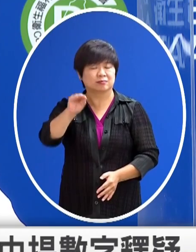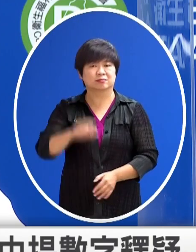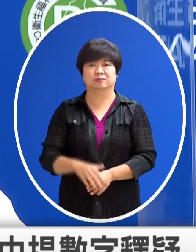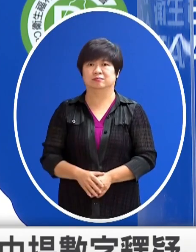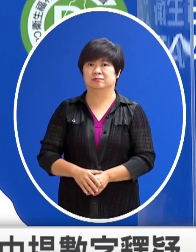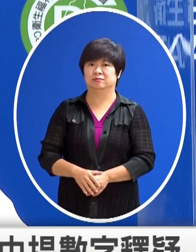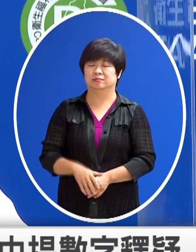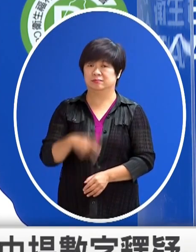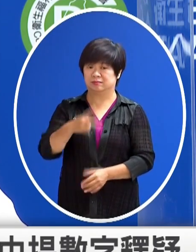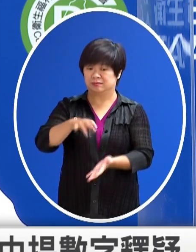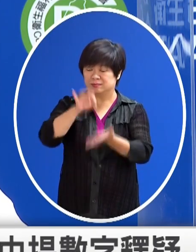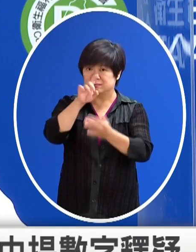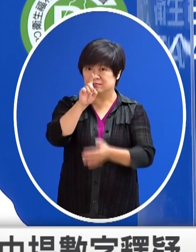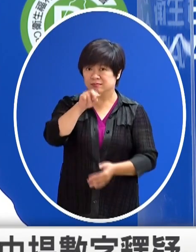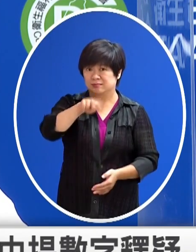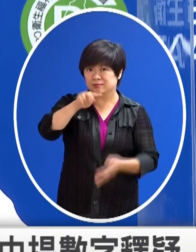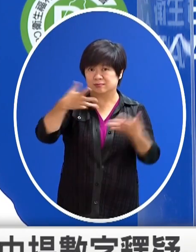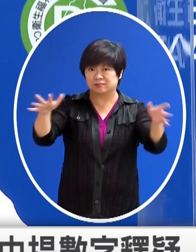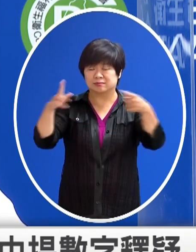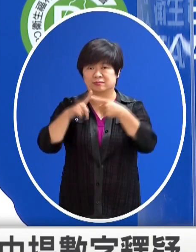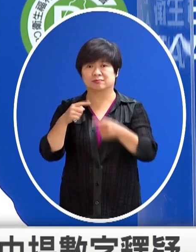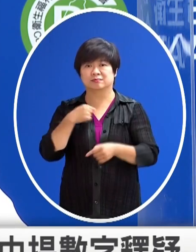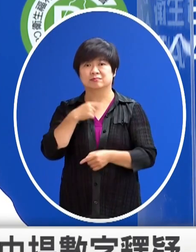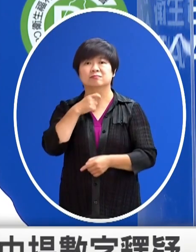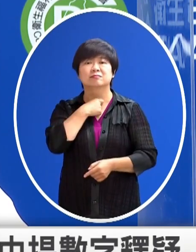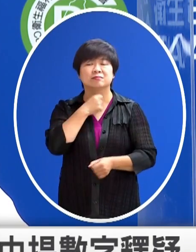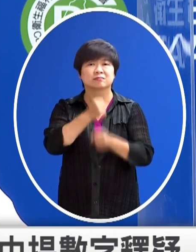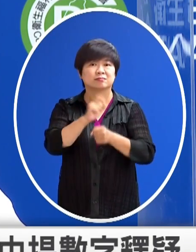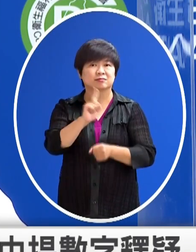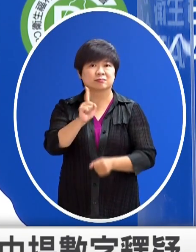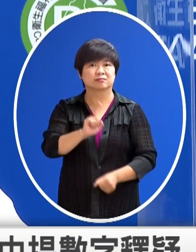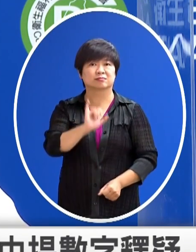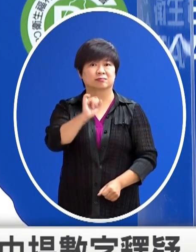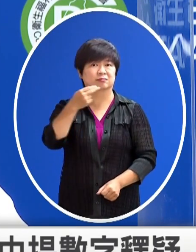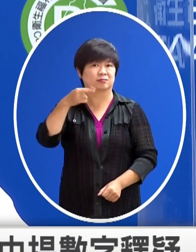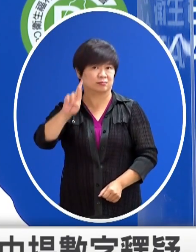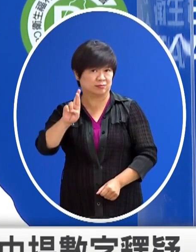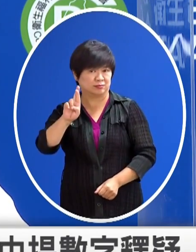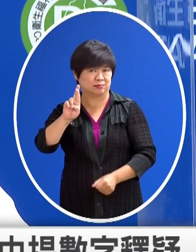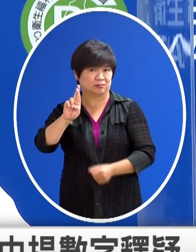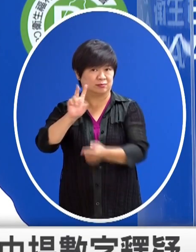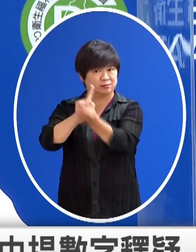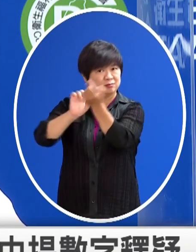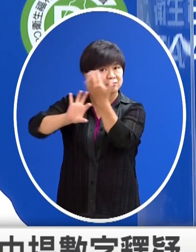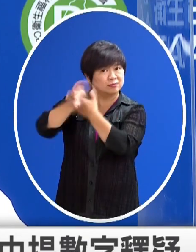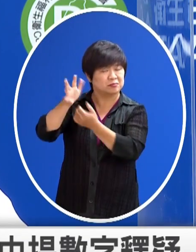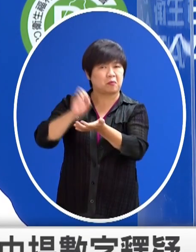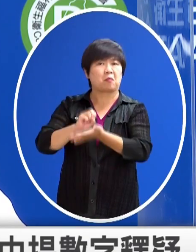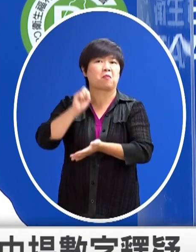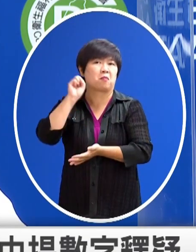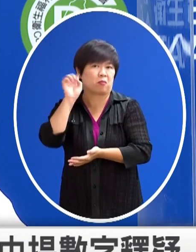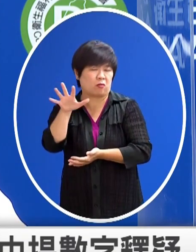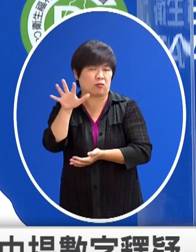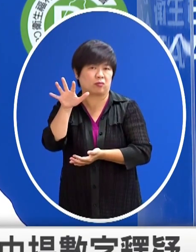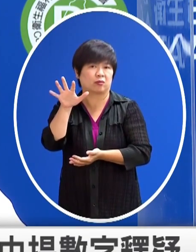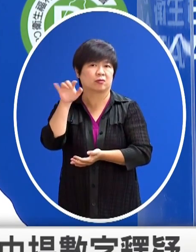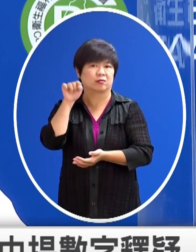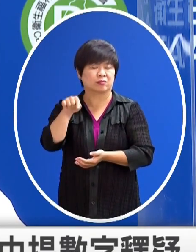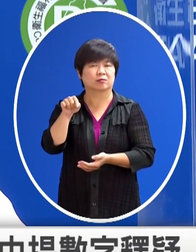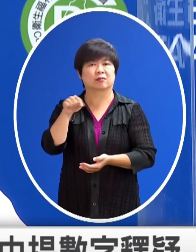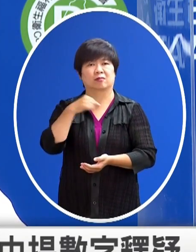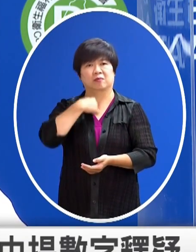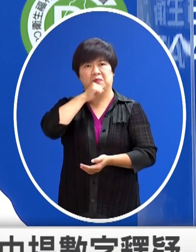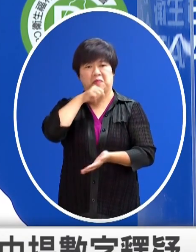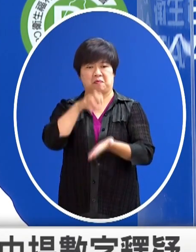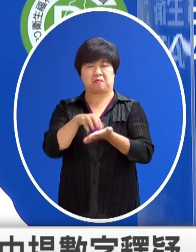好，那更不要讲这12000多人，我们要透过 IHR， 好，向国外，好，去报告，就是说在这里被我